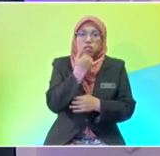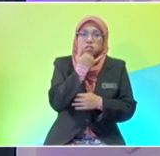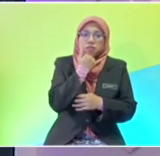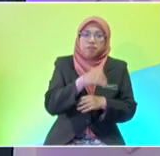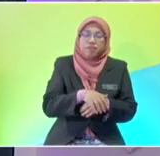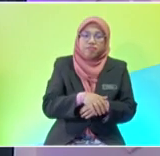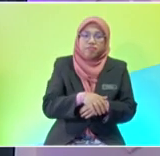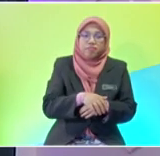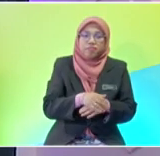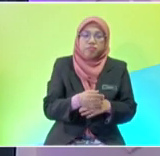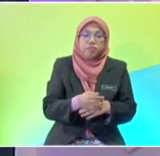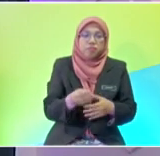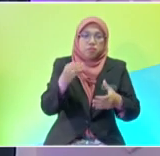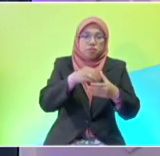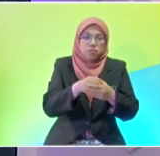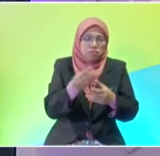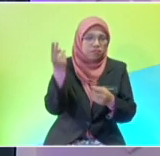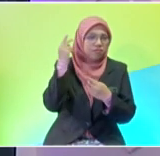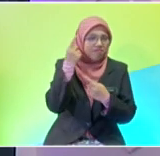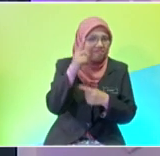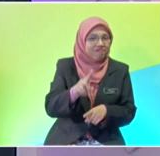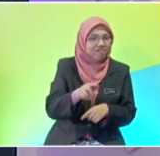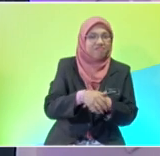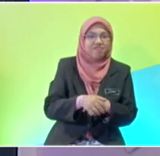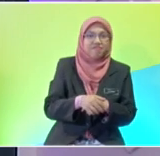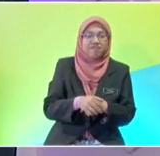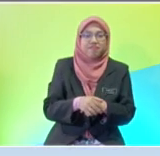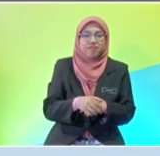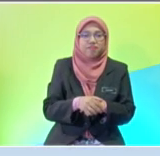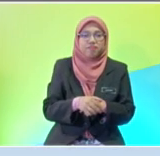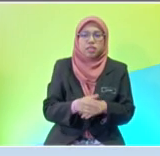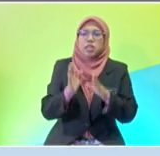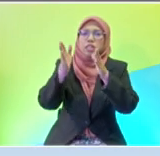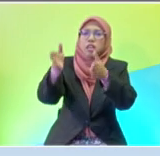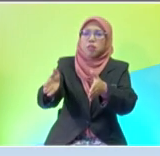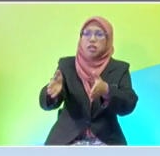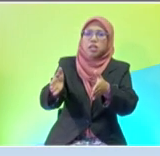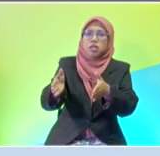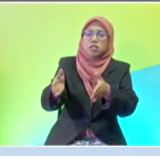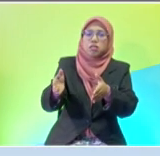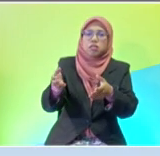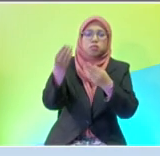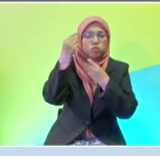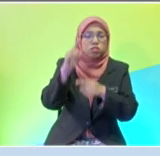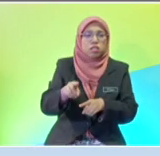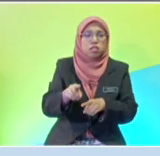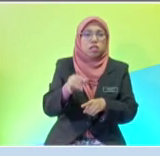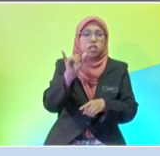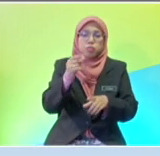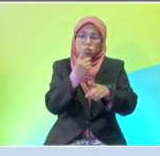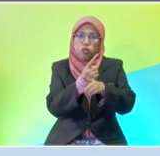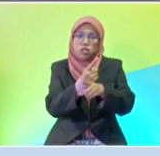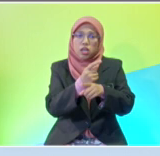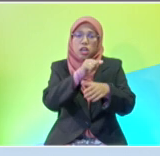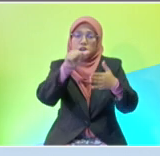butiran yang ada kesilapan saja diabaikan butiran yang memang sudah betul akhirnya